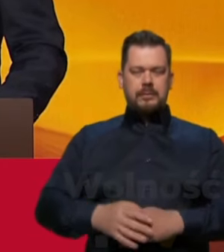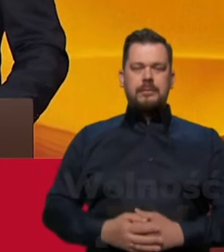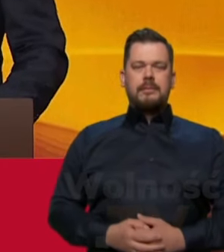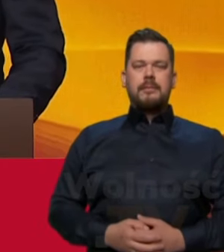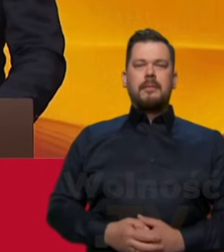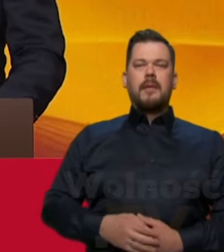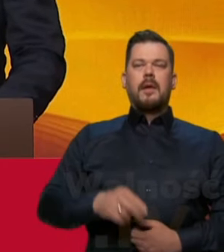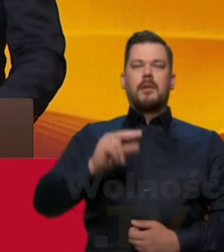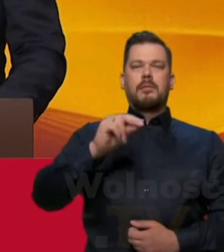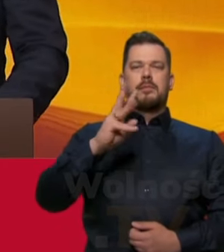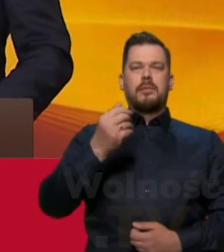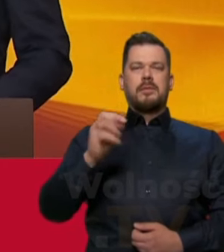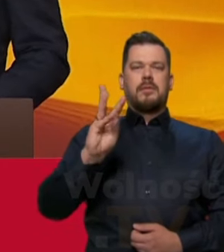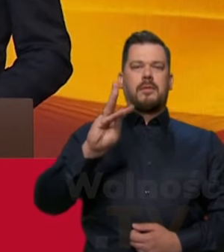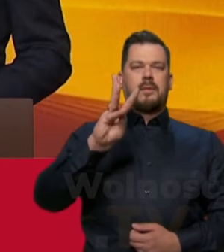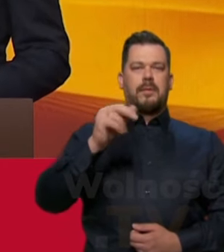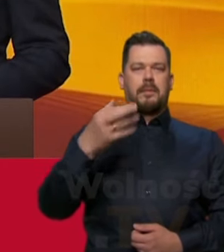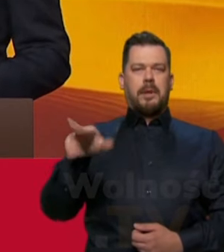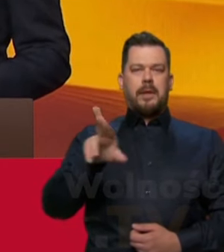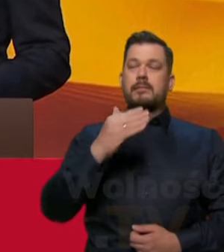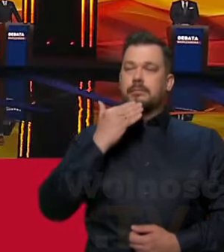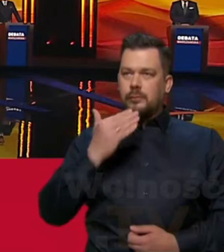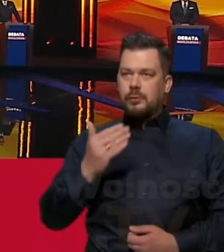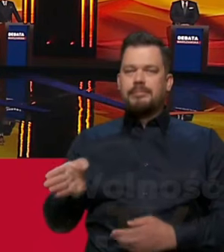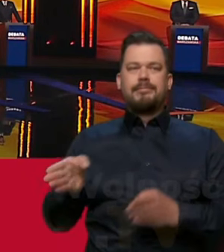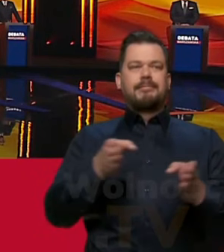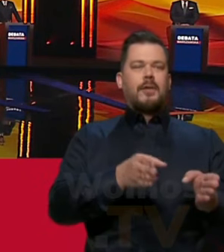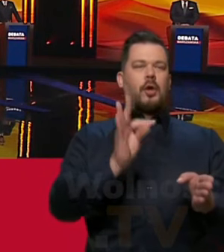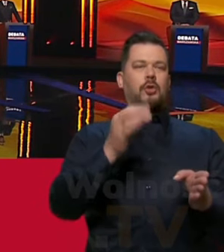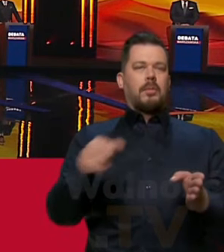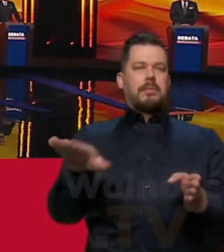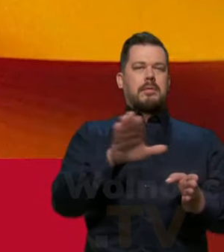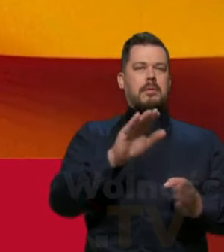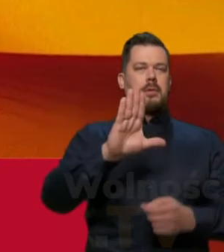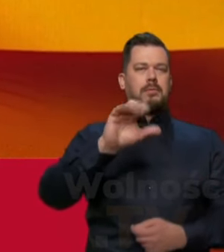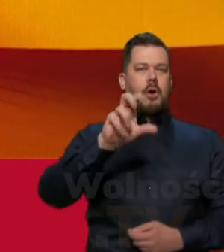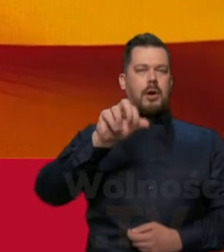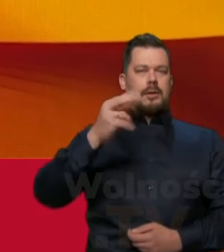Pan Przemysław Wipler, bardzo dziękuję. A teraz pan Tobiasz Bochański.